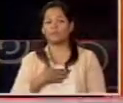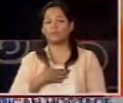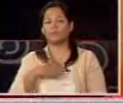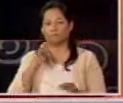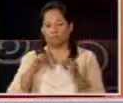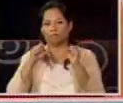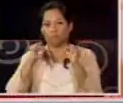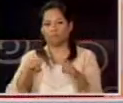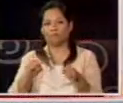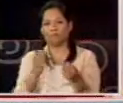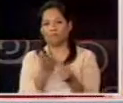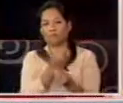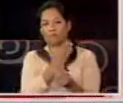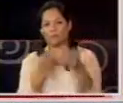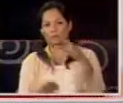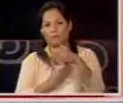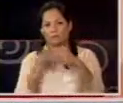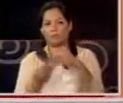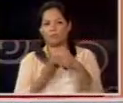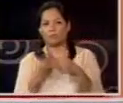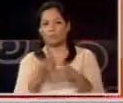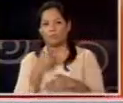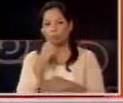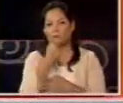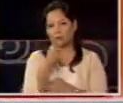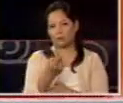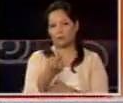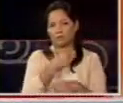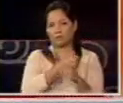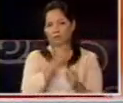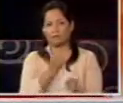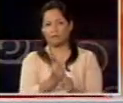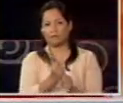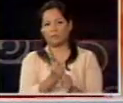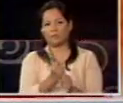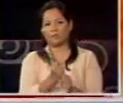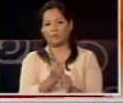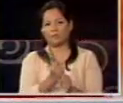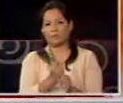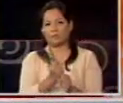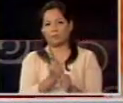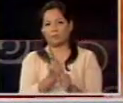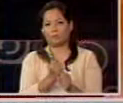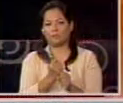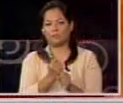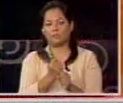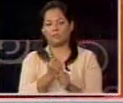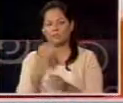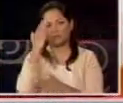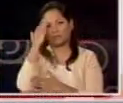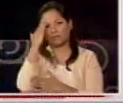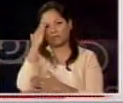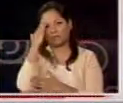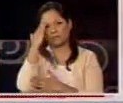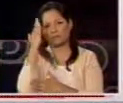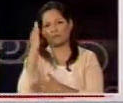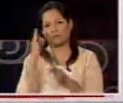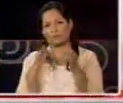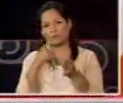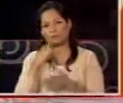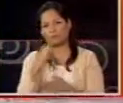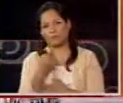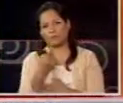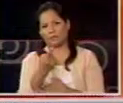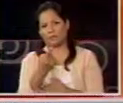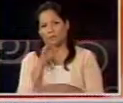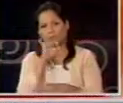Chief Justice Corona based on the allegations that they made. So, wala nang kinalaman dito. I think kung meron sasabihin na merong